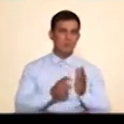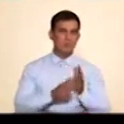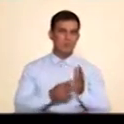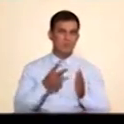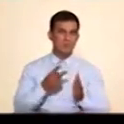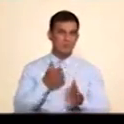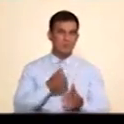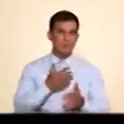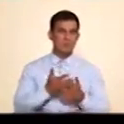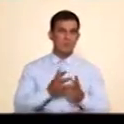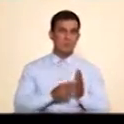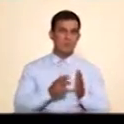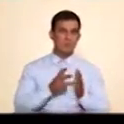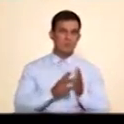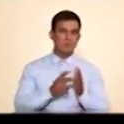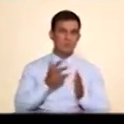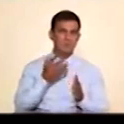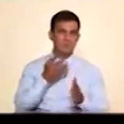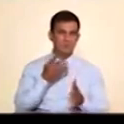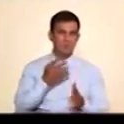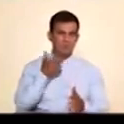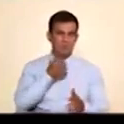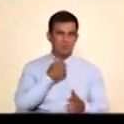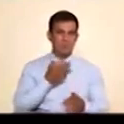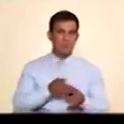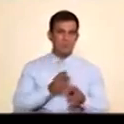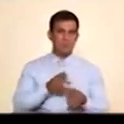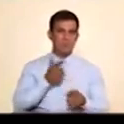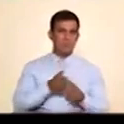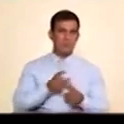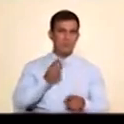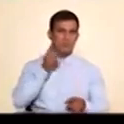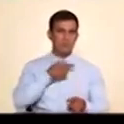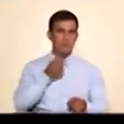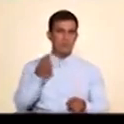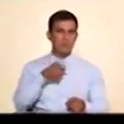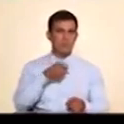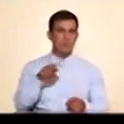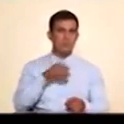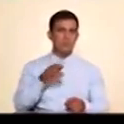772-804 yillar uzoq davr mobaynida mana shu hududlarni egallashga muvaffaq bo'ldi.